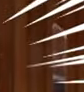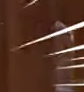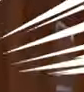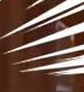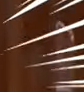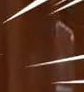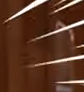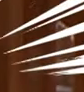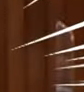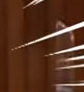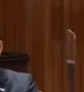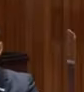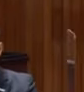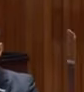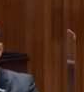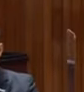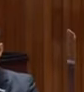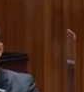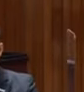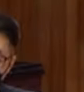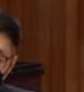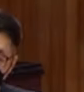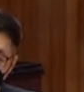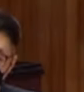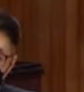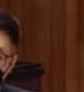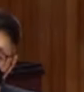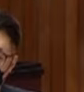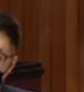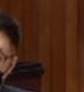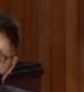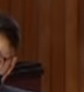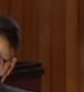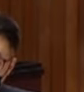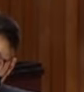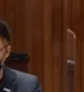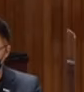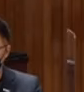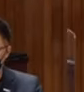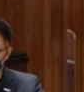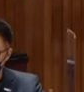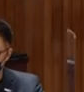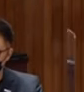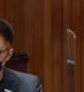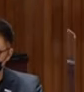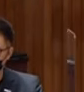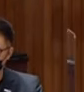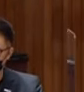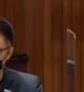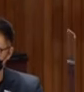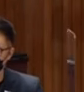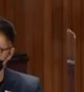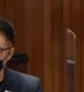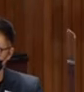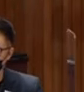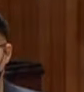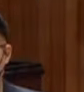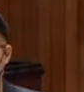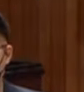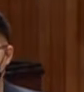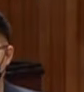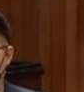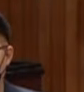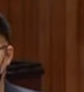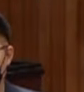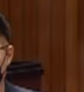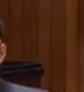嘞？警察也不敢约你，为什么没有约啦？所以总统院长都不用被约，警察没有约询院长的原因是什么？这样